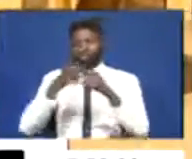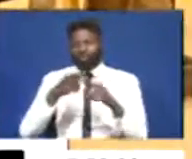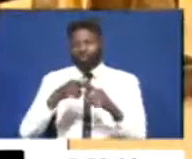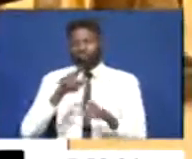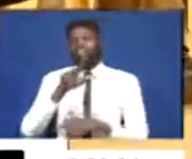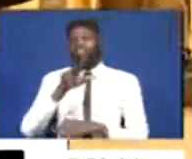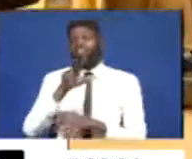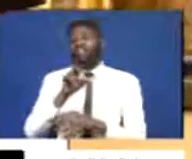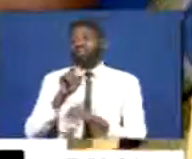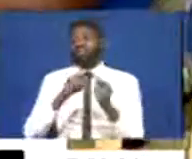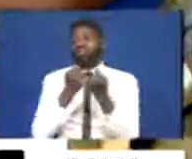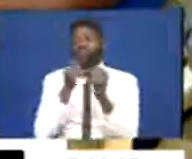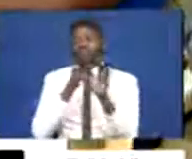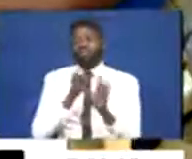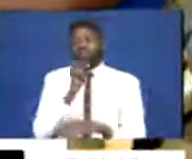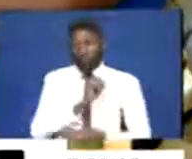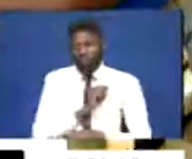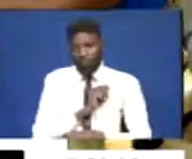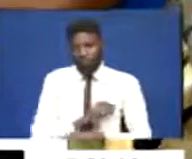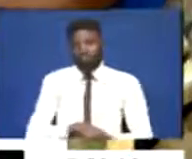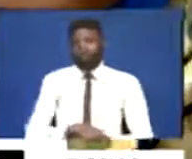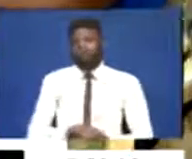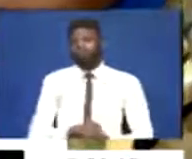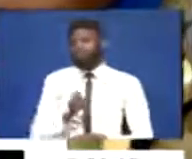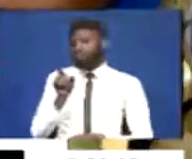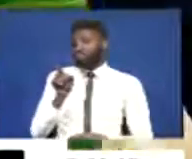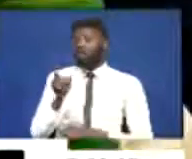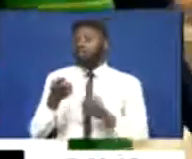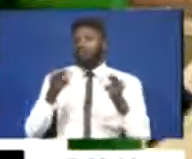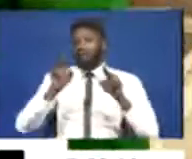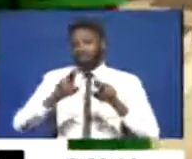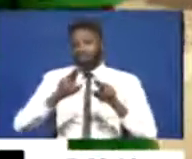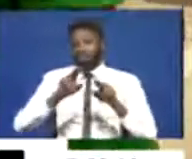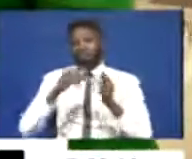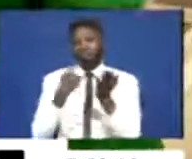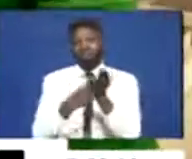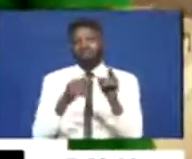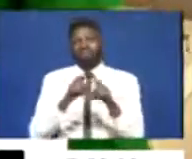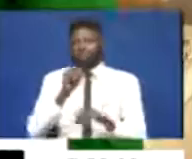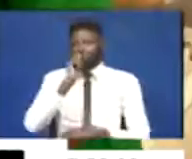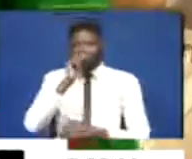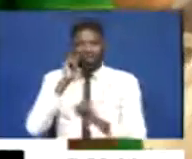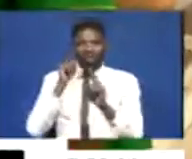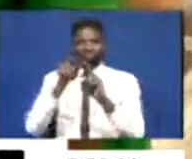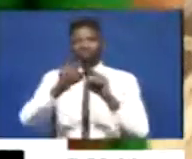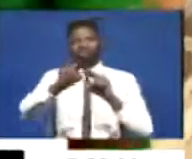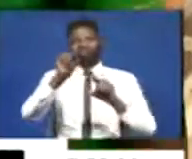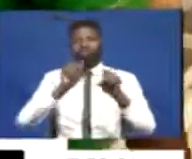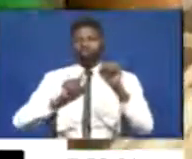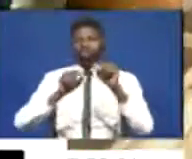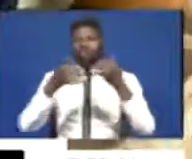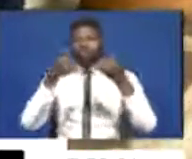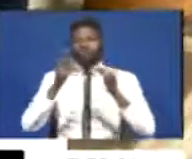siku mbili. Mashindano hayo ambayo yataandaliwa pia nchini Uganda na Tanzania yatatumiwa kuwachagua wachezaji watakaoshiriki